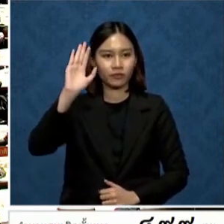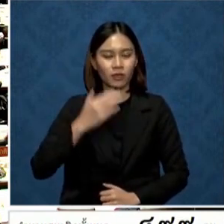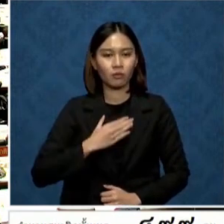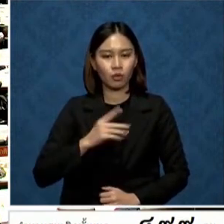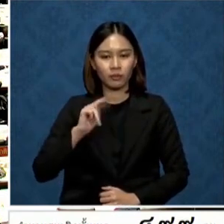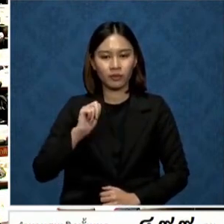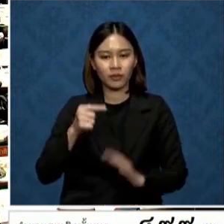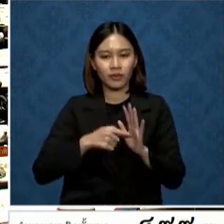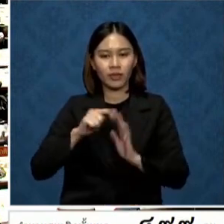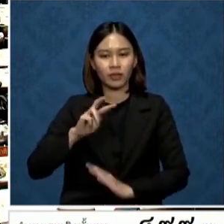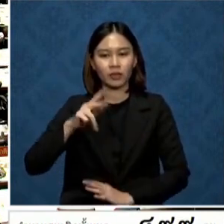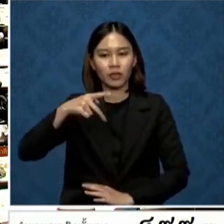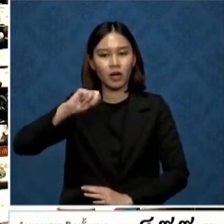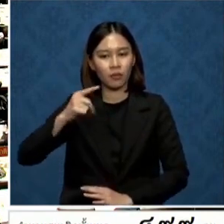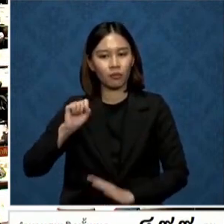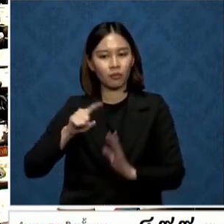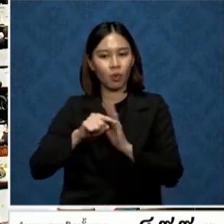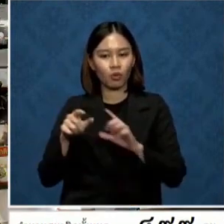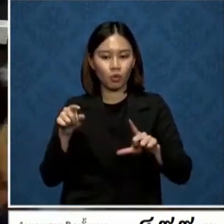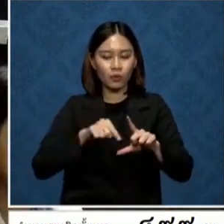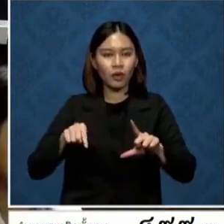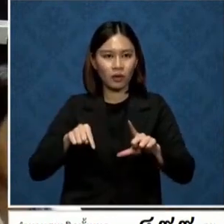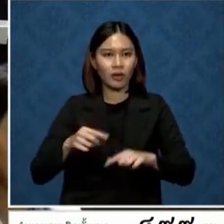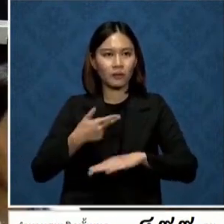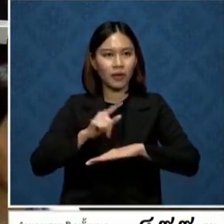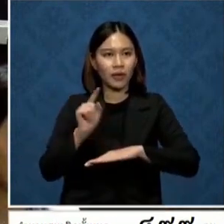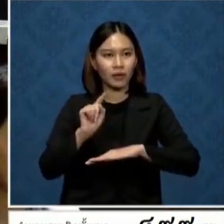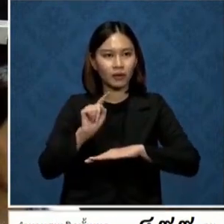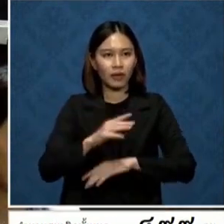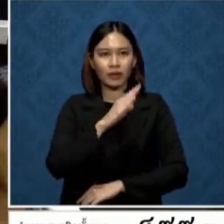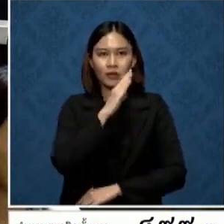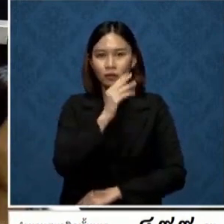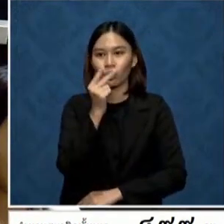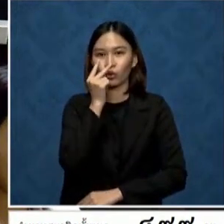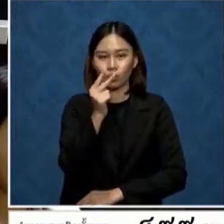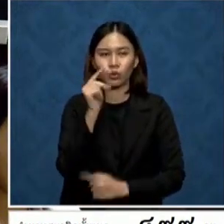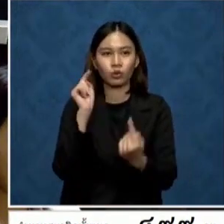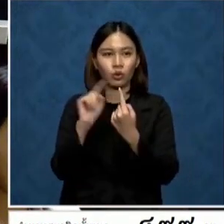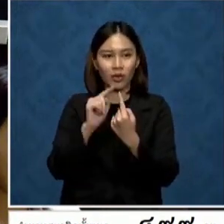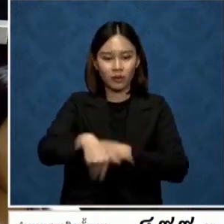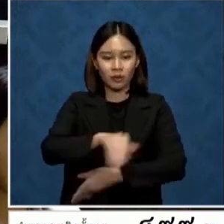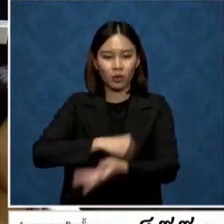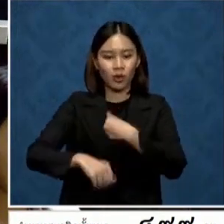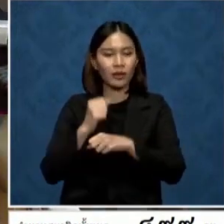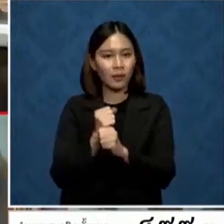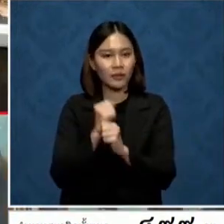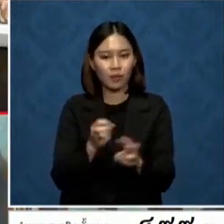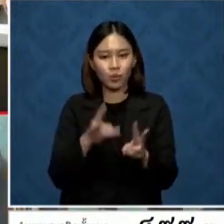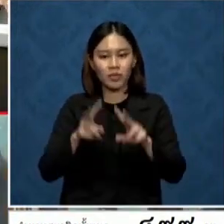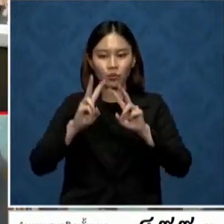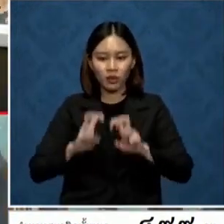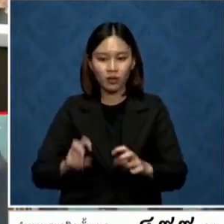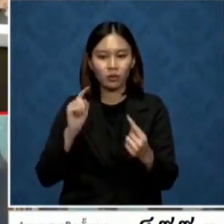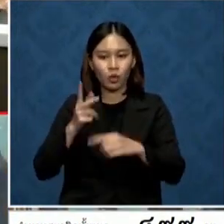บญวุฒผู้แทนราษฎรแบบบัญชีรายชื่อพระเ้าไกครับท่านประธานครับถ้าเราไปดูตามแนวการปฏิบัติและการวินิจฉัยของ